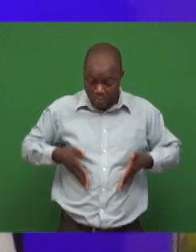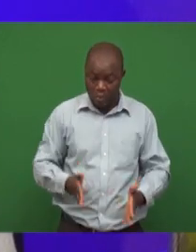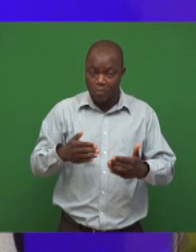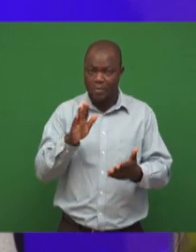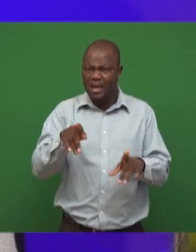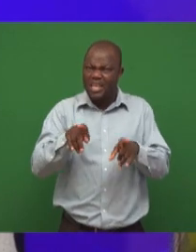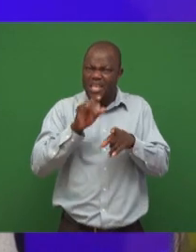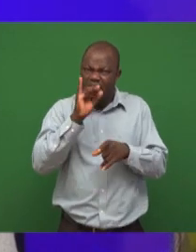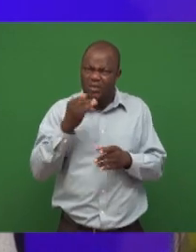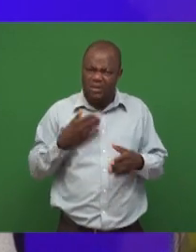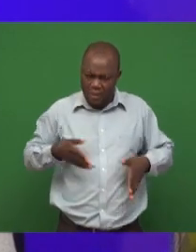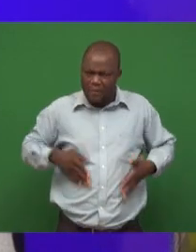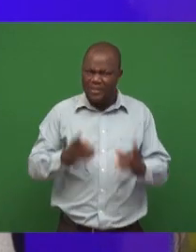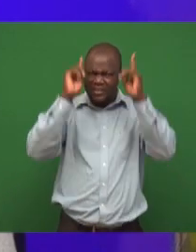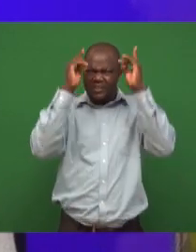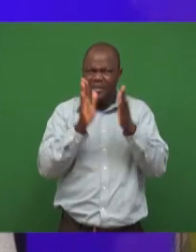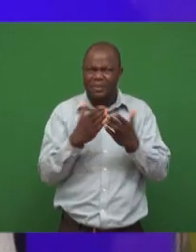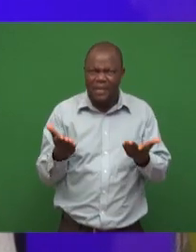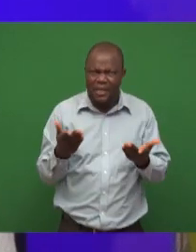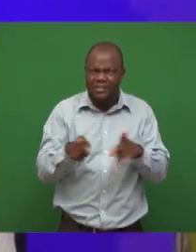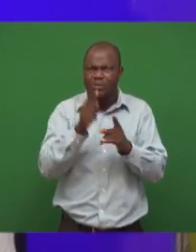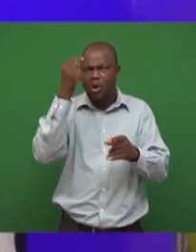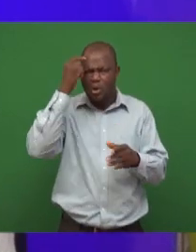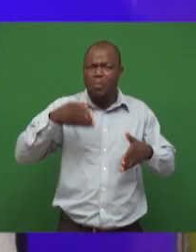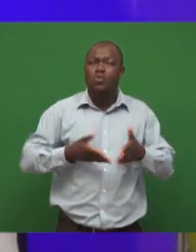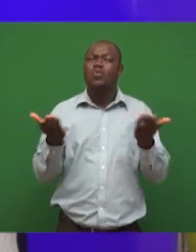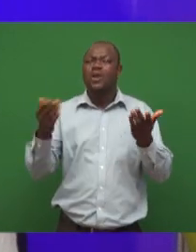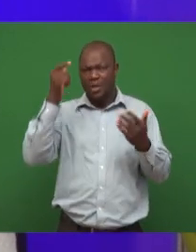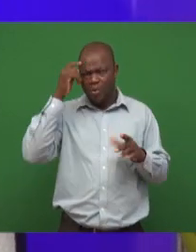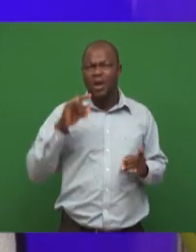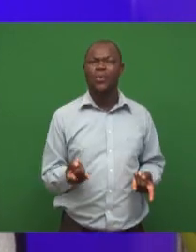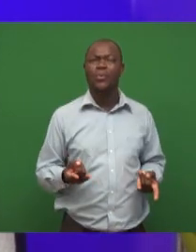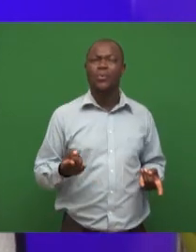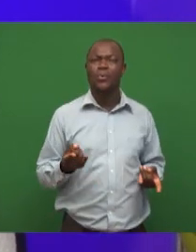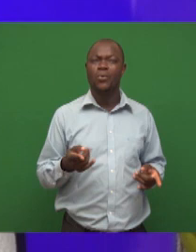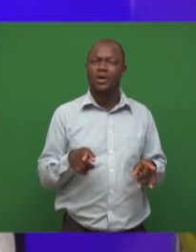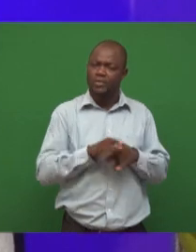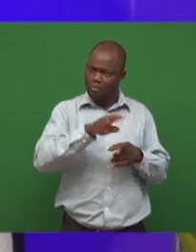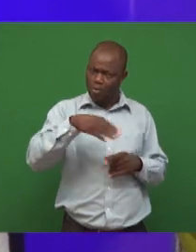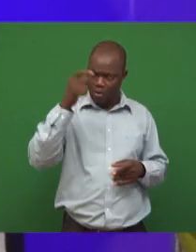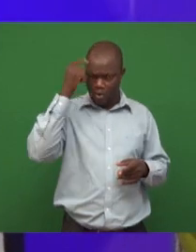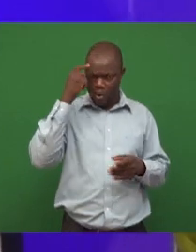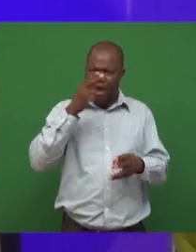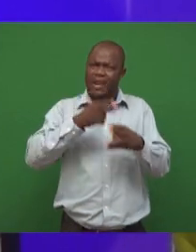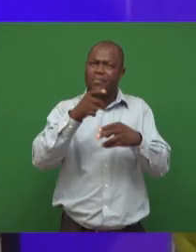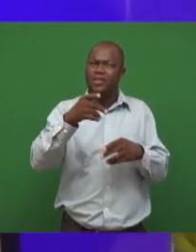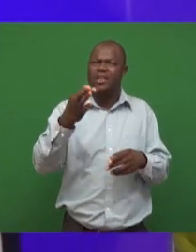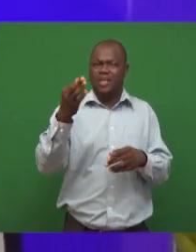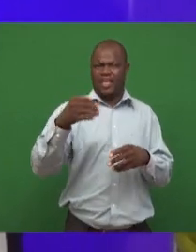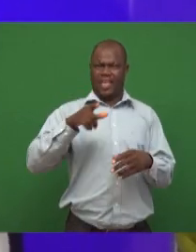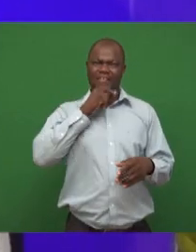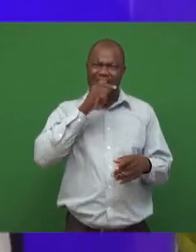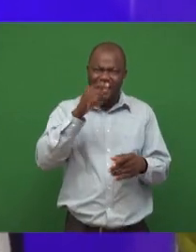tisina kumutoresa bepa tingazoziva sei kuti uyu mwana akazvarwa mudunhu rakati. Tingaziva sei kuti mwana uyu ndewekwaningi,